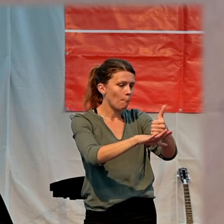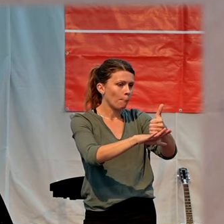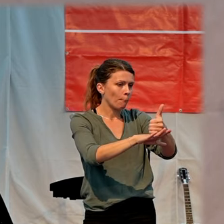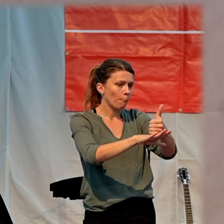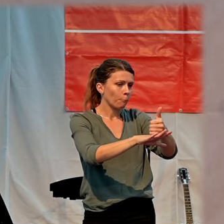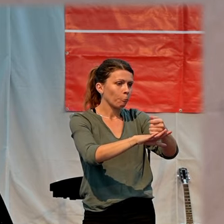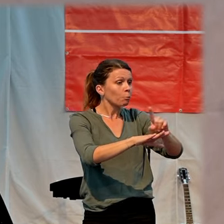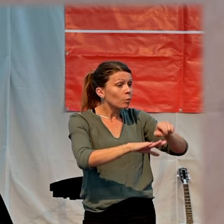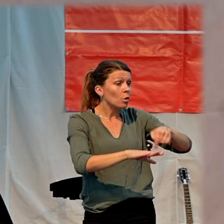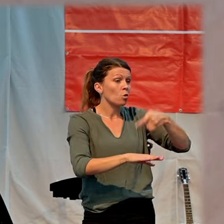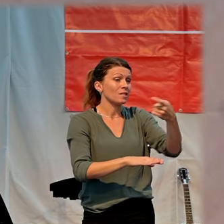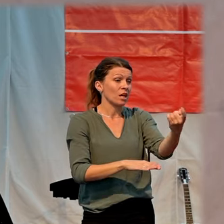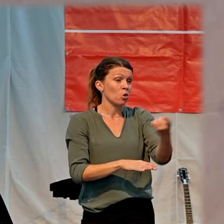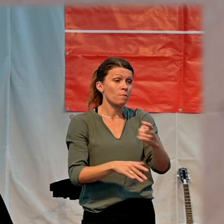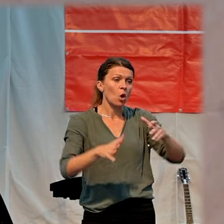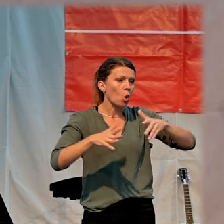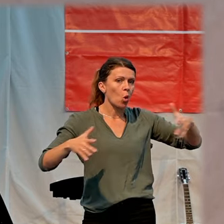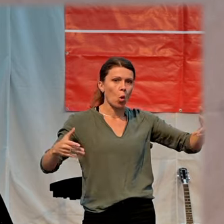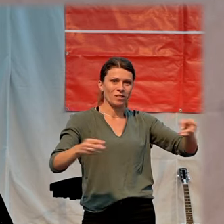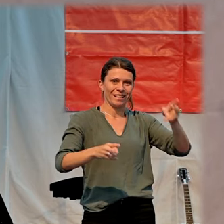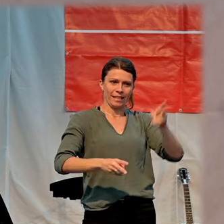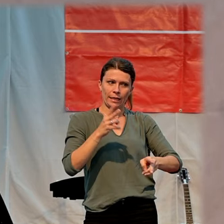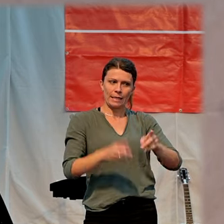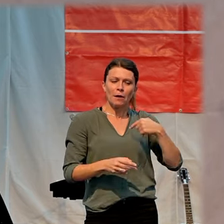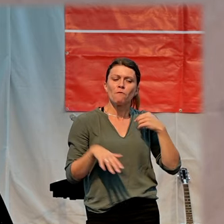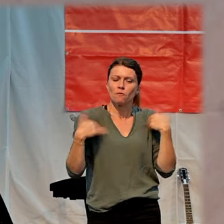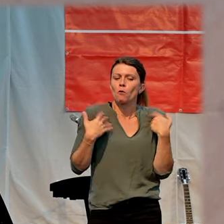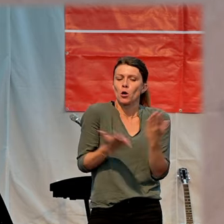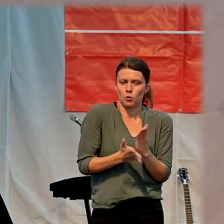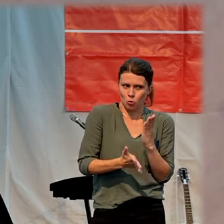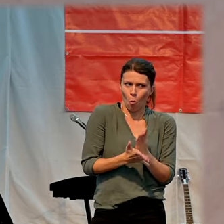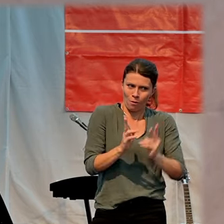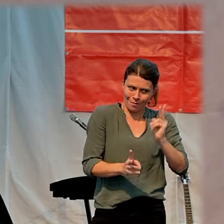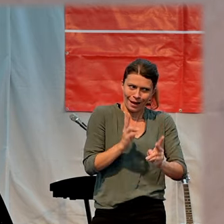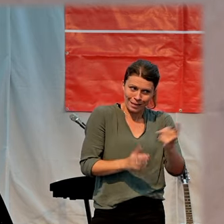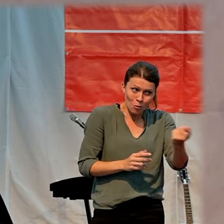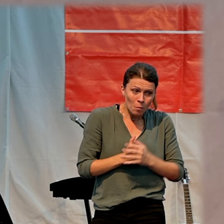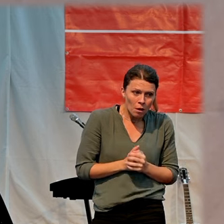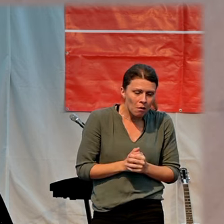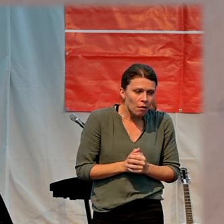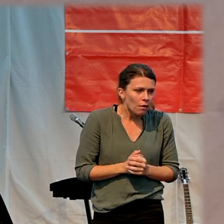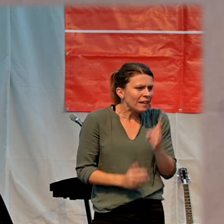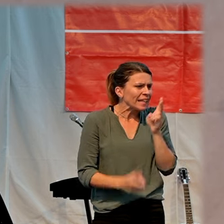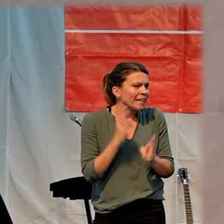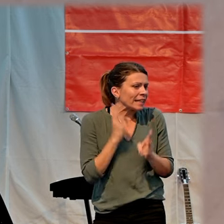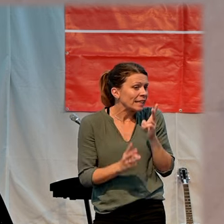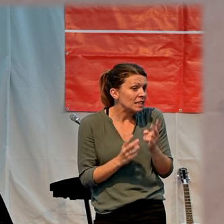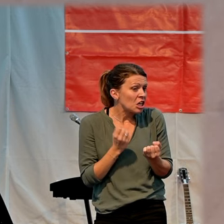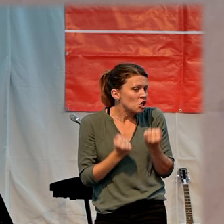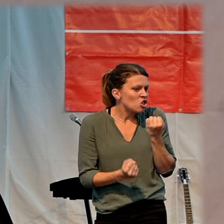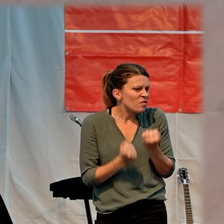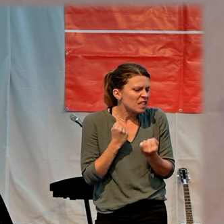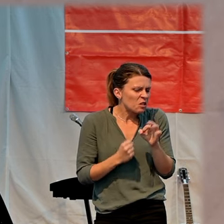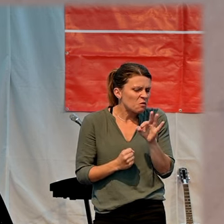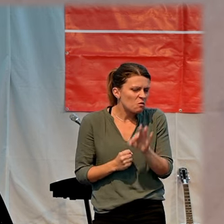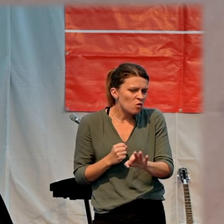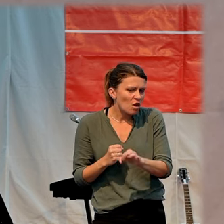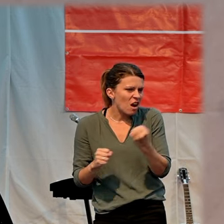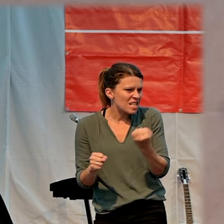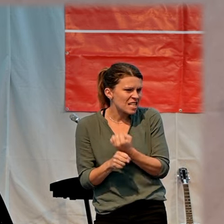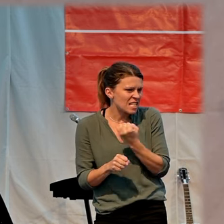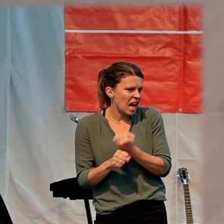natürlich das große Gericht, darüber freue ich mich auch. Das Gericht ist nicht nur schwierig für die Täter, es